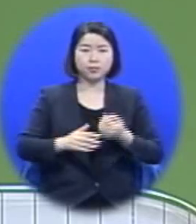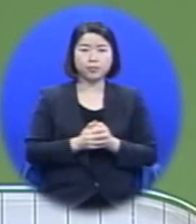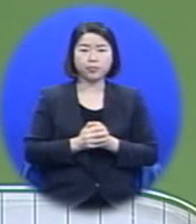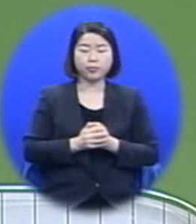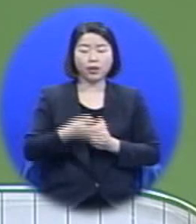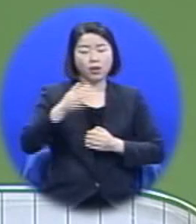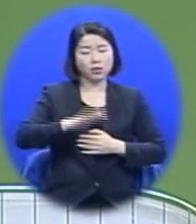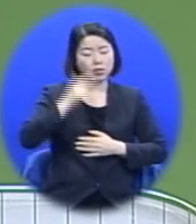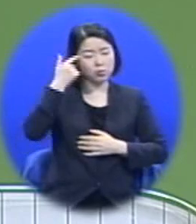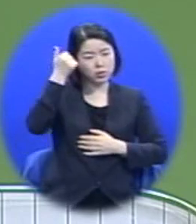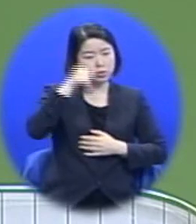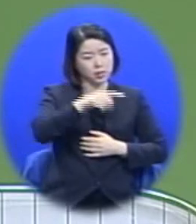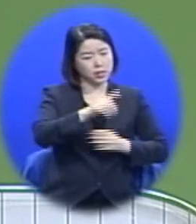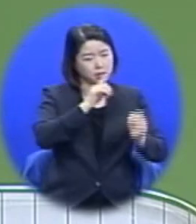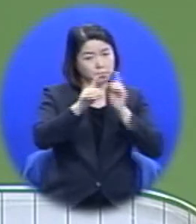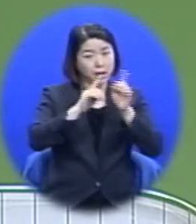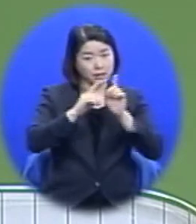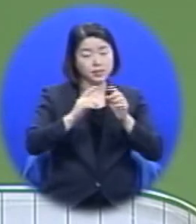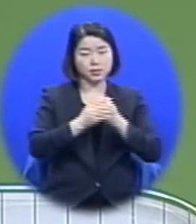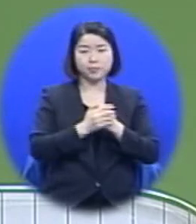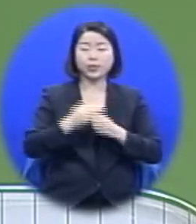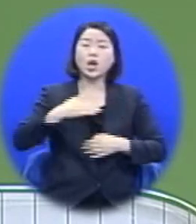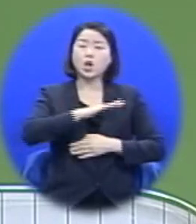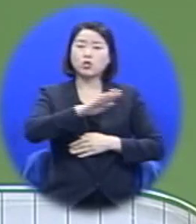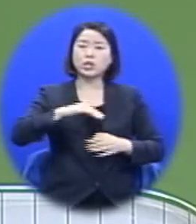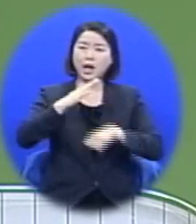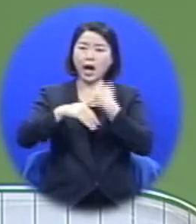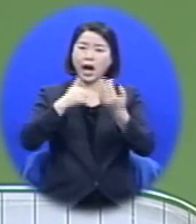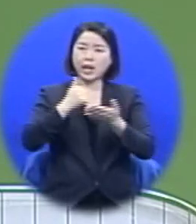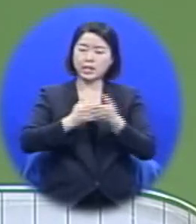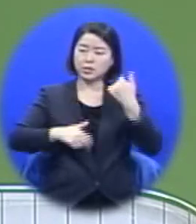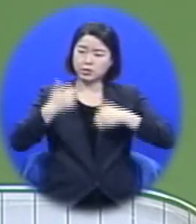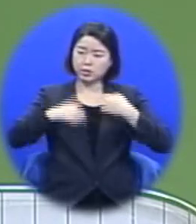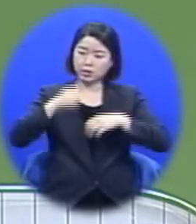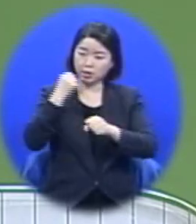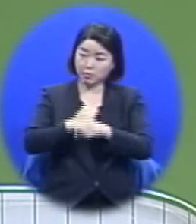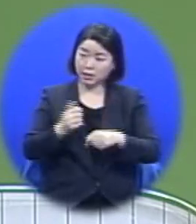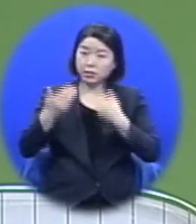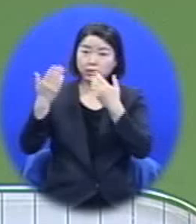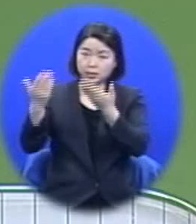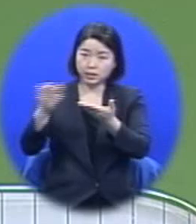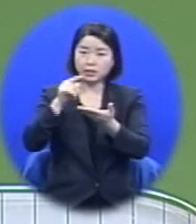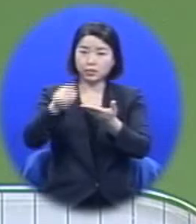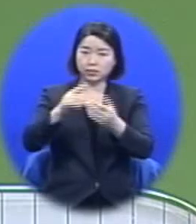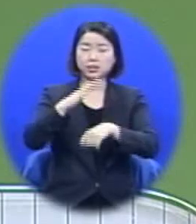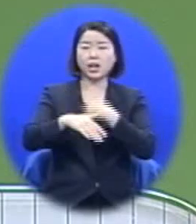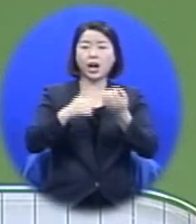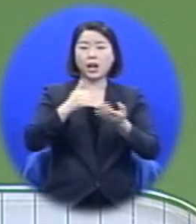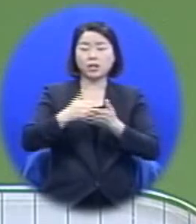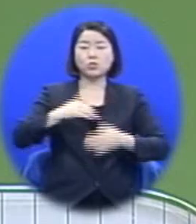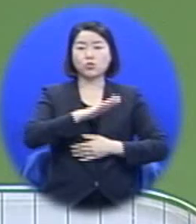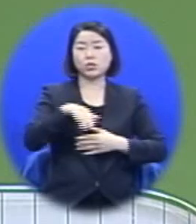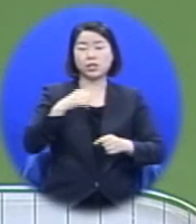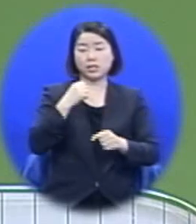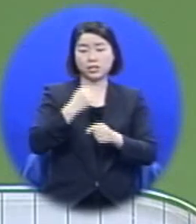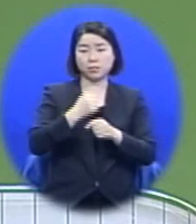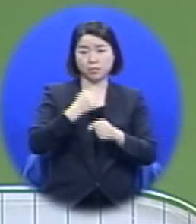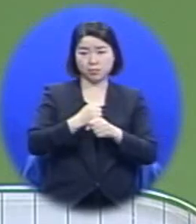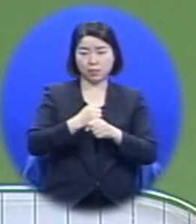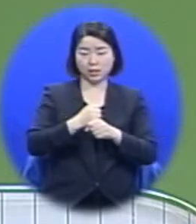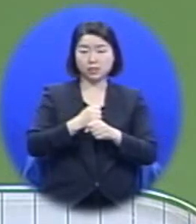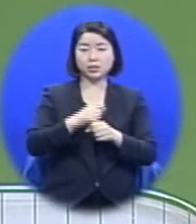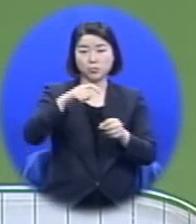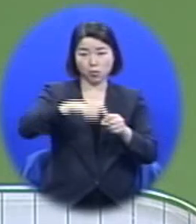그런데 목사님은 그 이 말씀을 우리가 하나님을 즐겁게 해드리는 것이 하나님이 우리를 창조하신 목적이 다